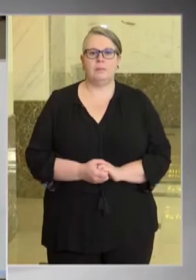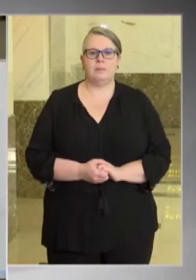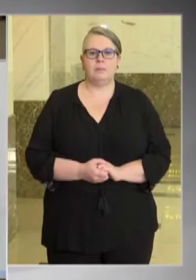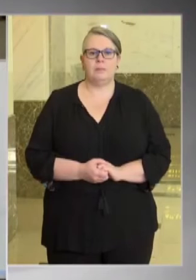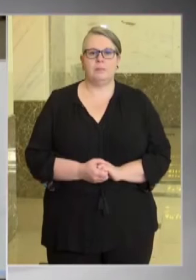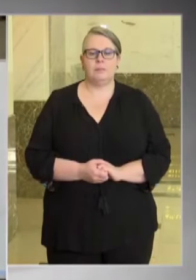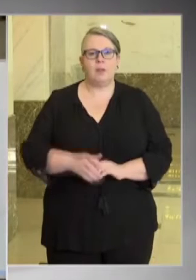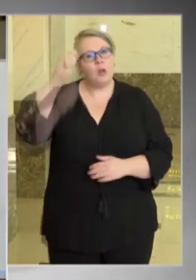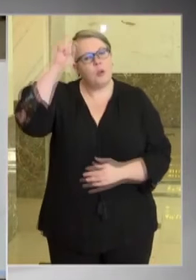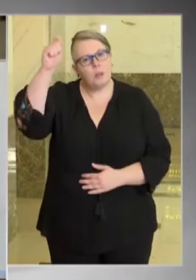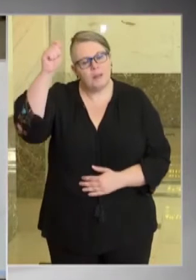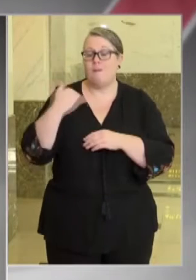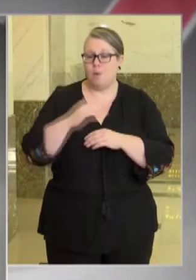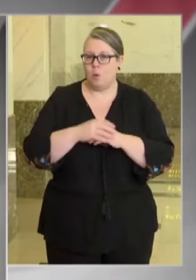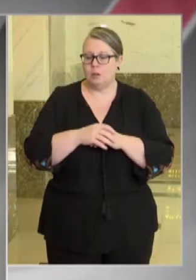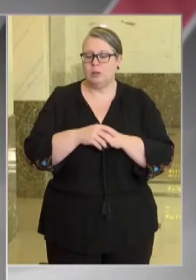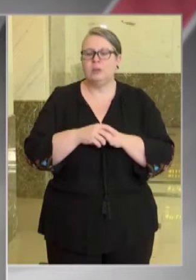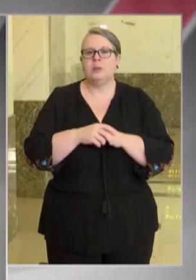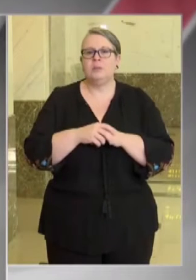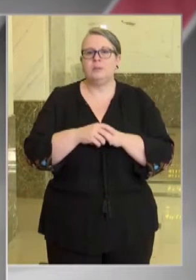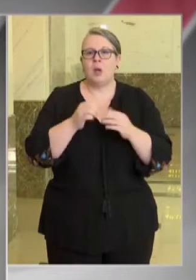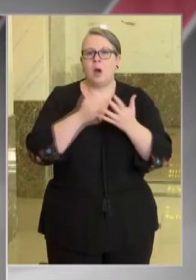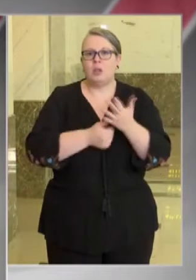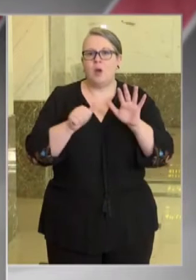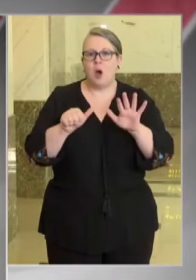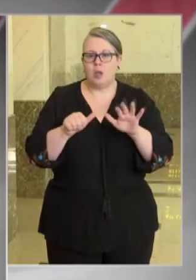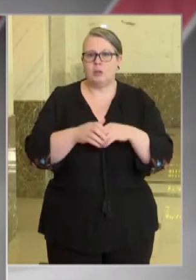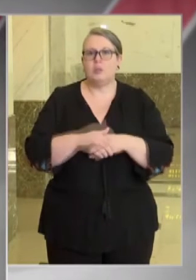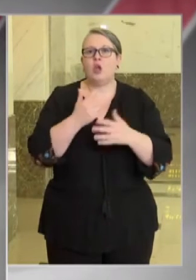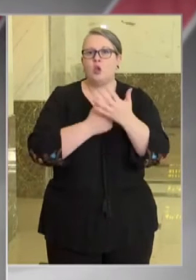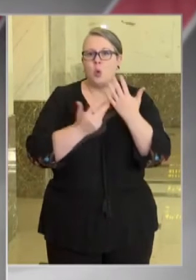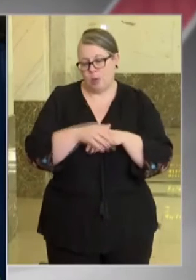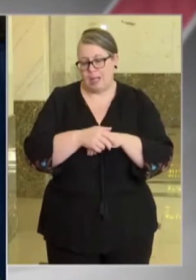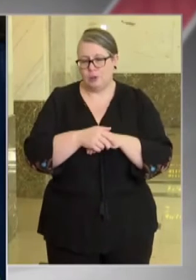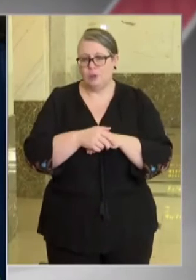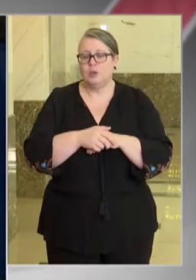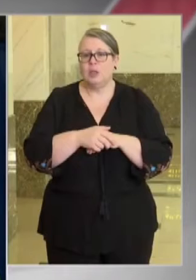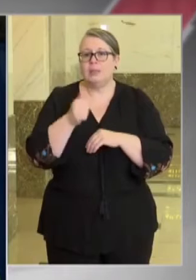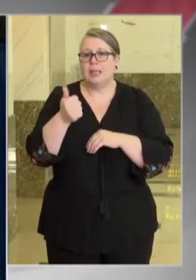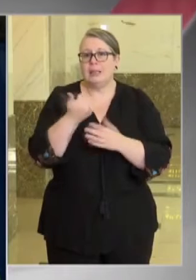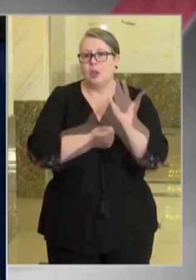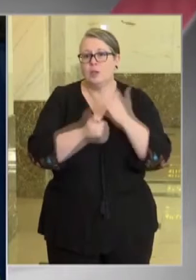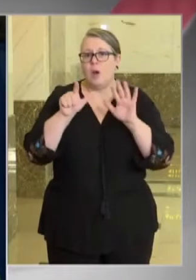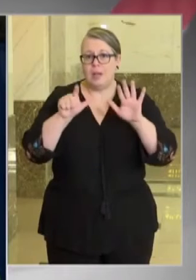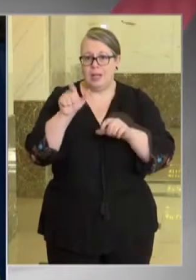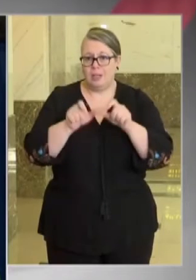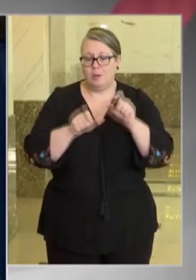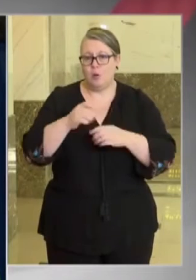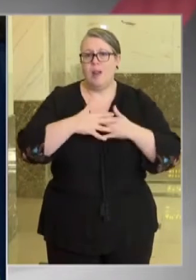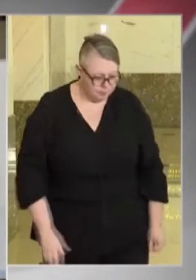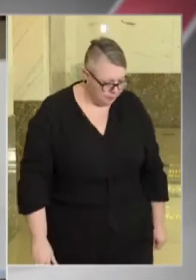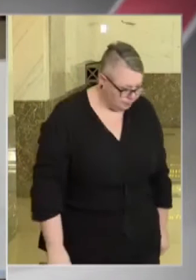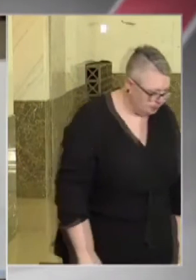Újabb szomorú napi rekord dőlt ma meg, hiszen 29 halálos áldozatot követelt a kór. Az elhunytakról a tisztifőorvos